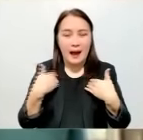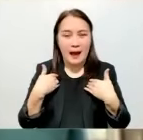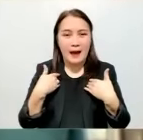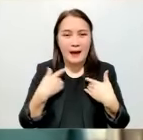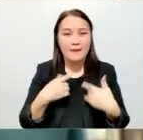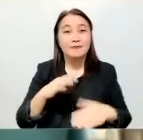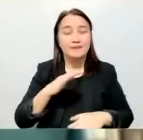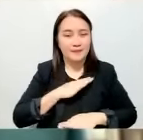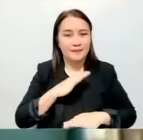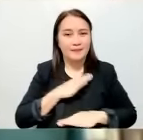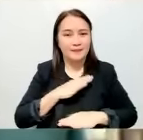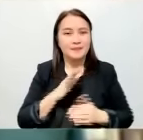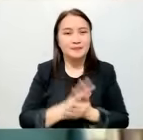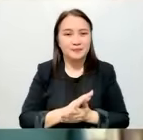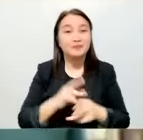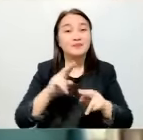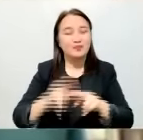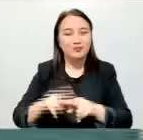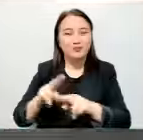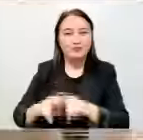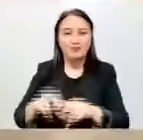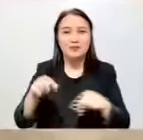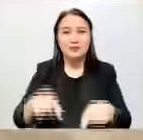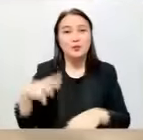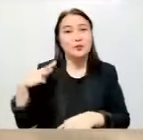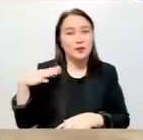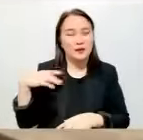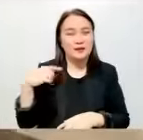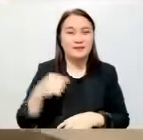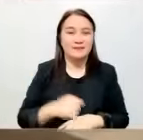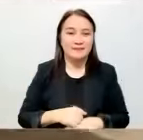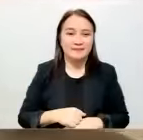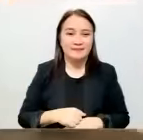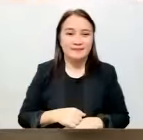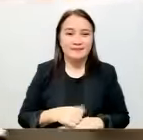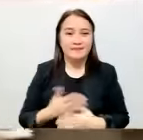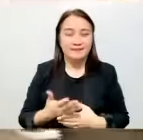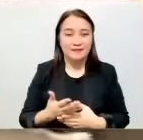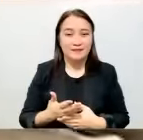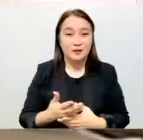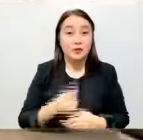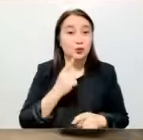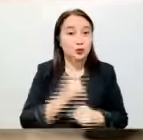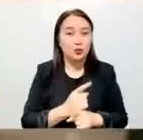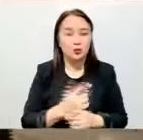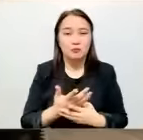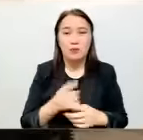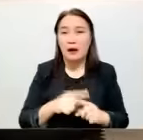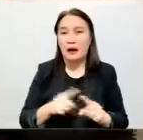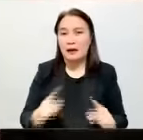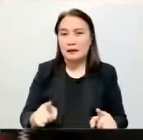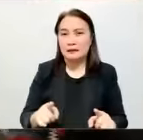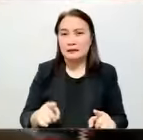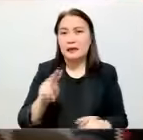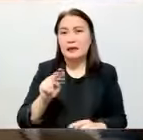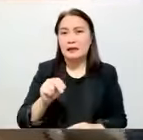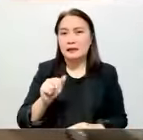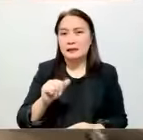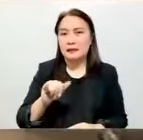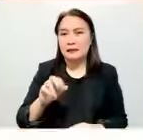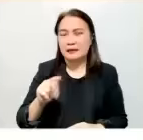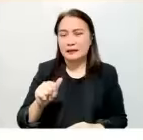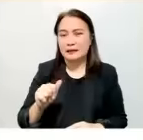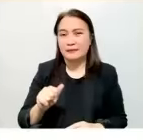pasero habang naghihintay dito sa loob ng terminal. Pabor yan sa mga pasahero, pero ang NAIA privatization, pinangangambahan ng mga